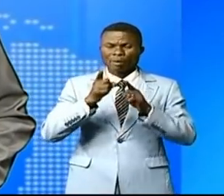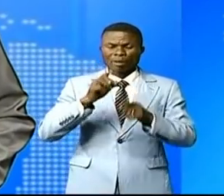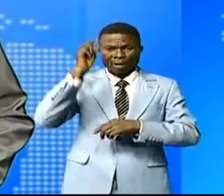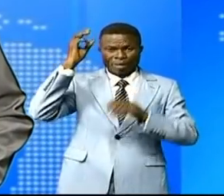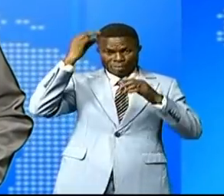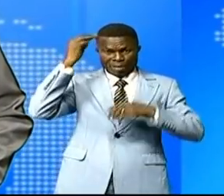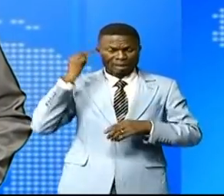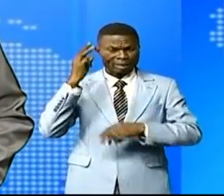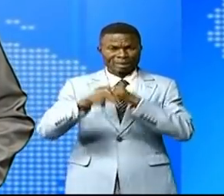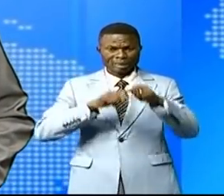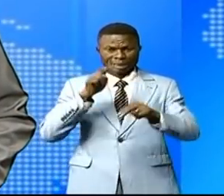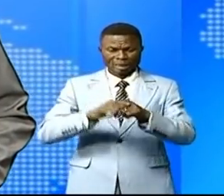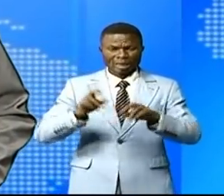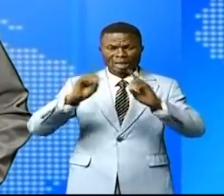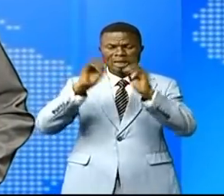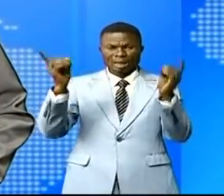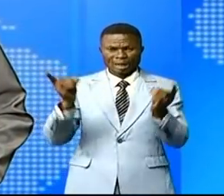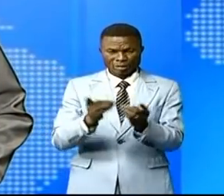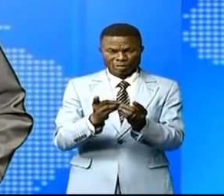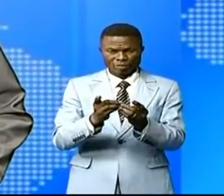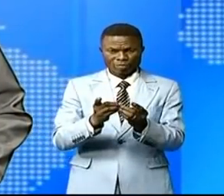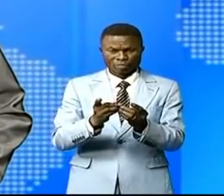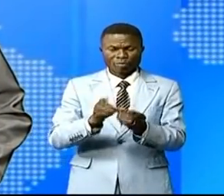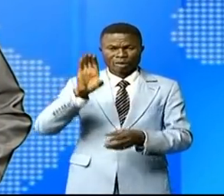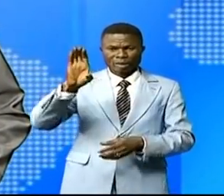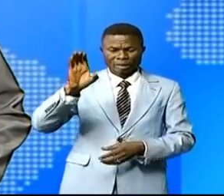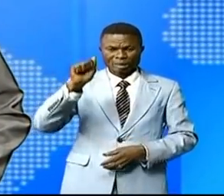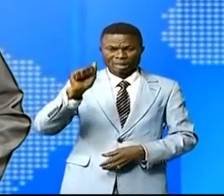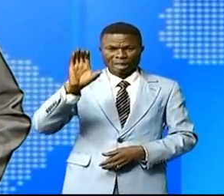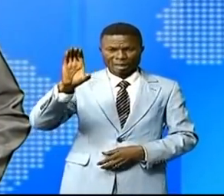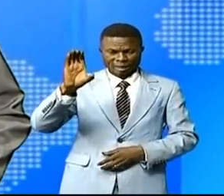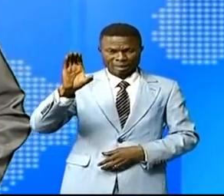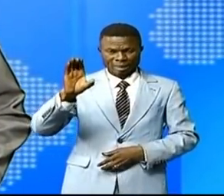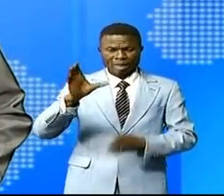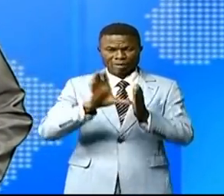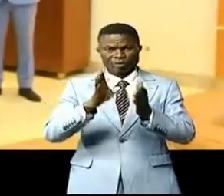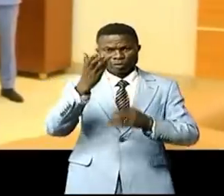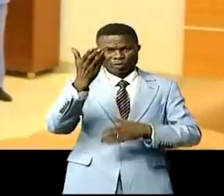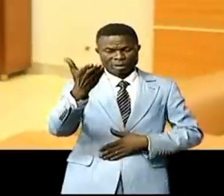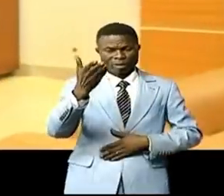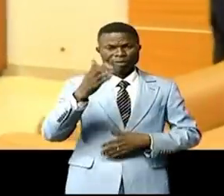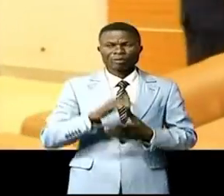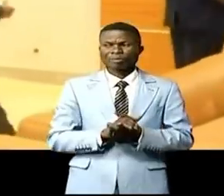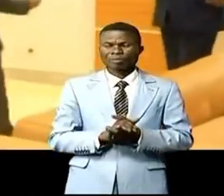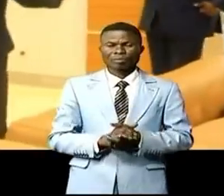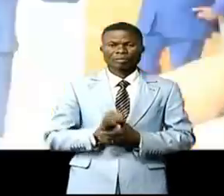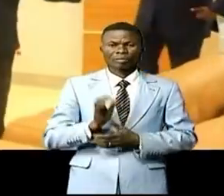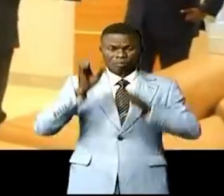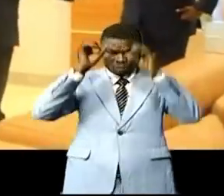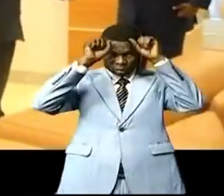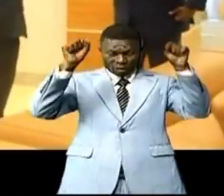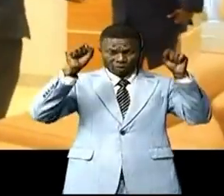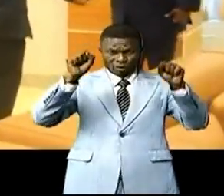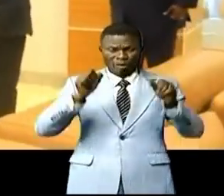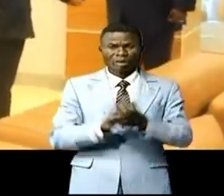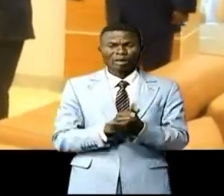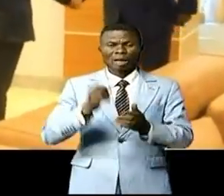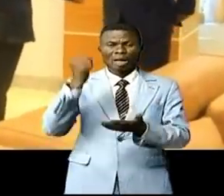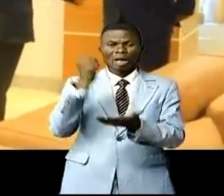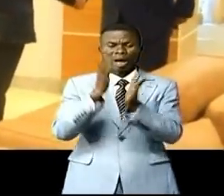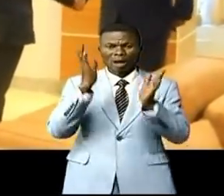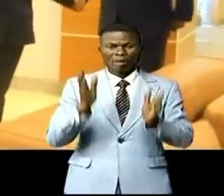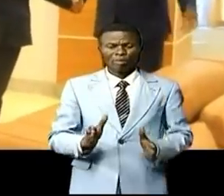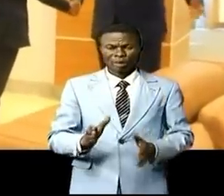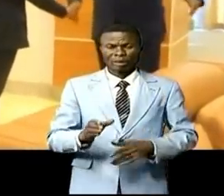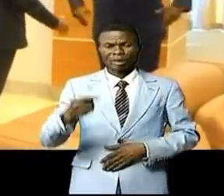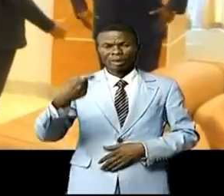Santé publique et la délégation de la CEAC. Un reportage de Lopez Kakuba. Par le président de sa commission, l'ambassadeur